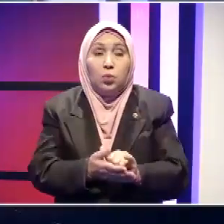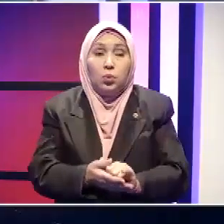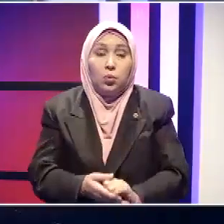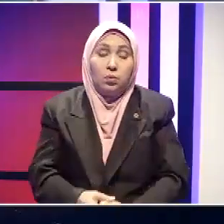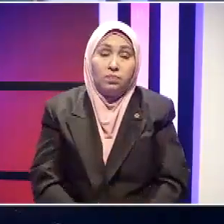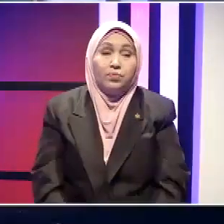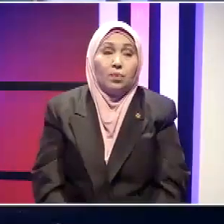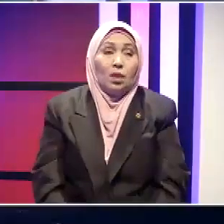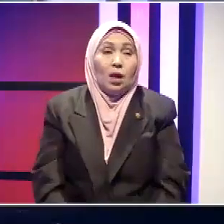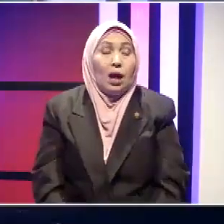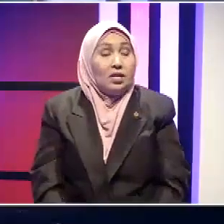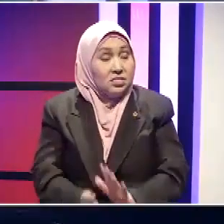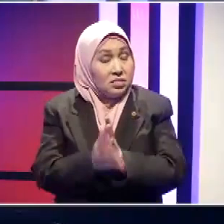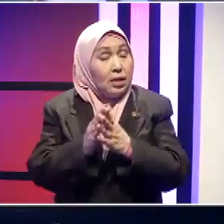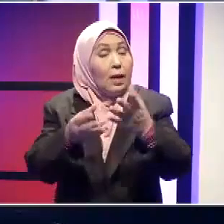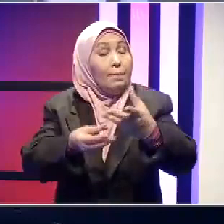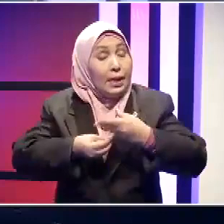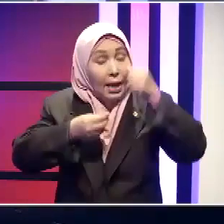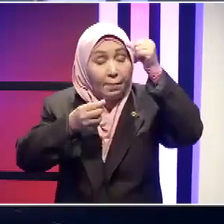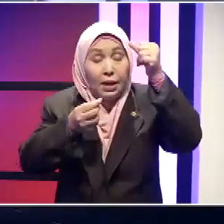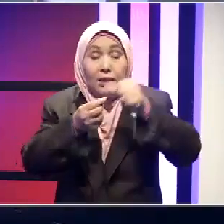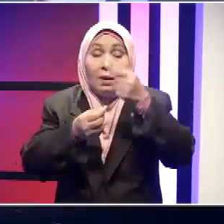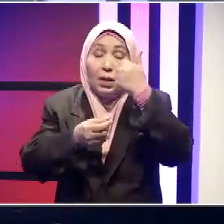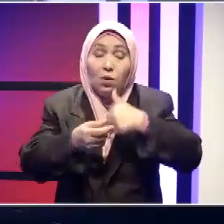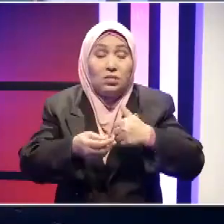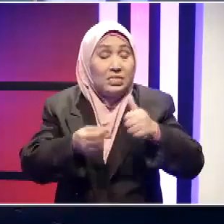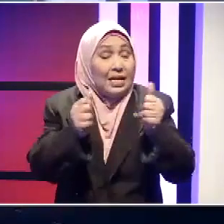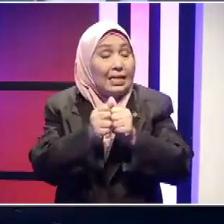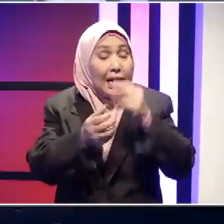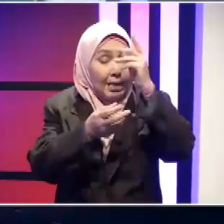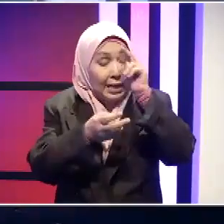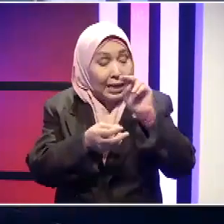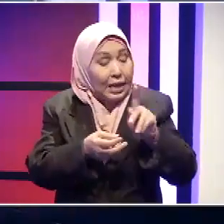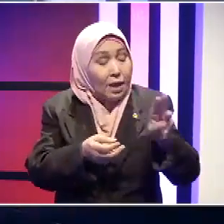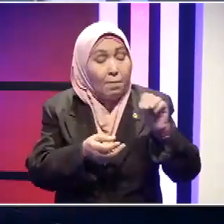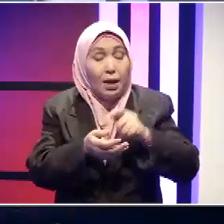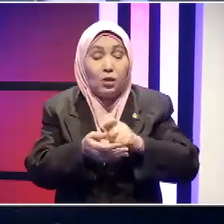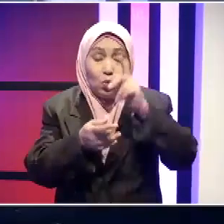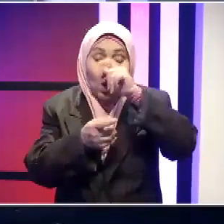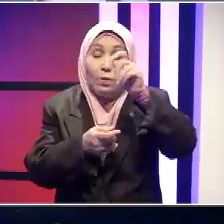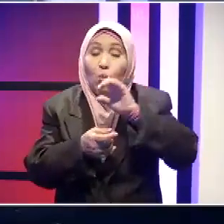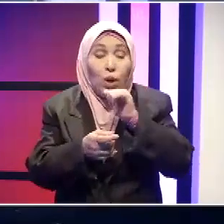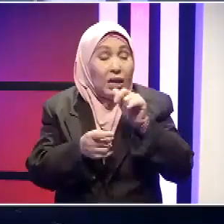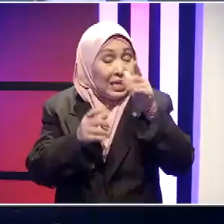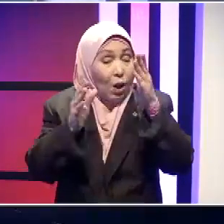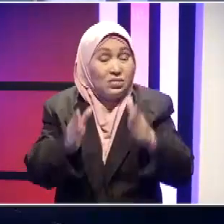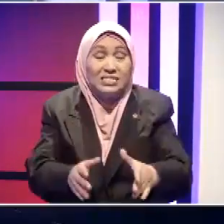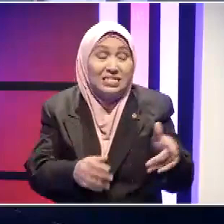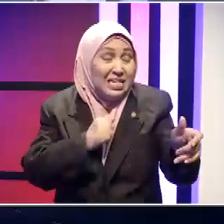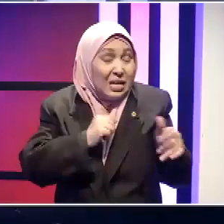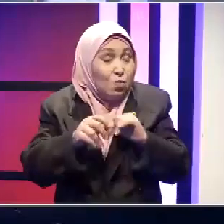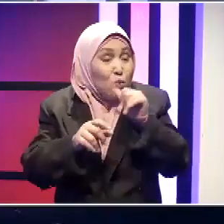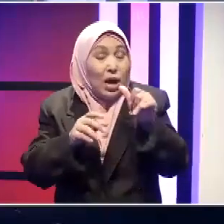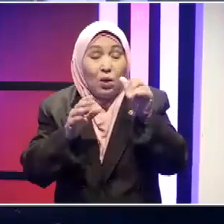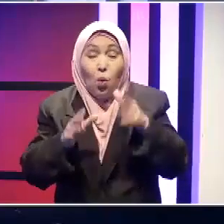Lawit maka berilah peringatan karena dengan nikmat Tuhanmu engkau wahai Muhammad bukanlah seorang tukang tilik dan bukan pula orang